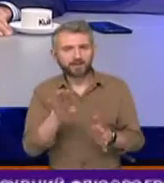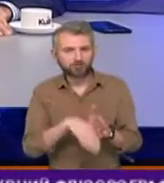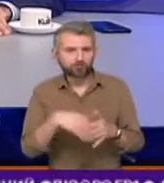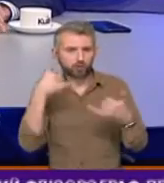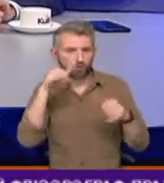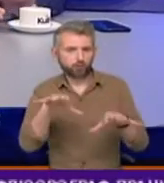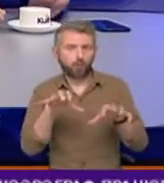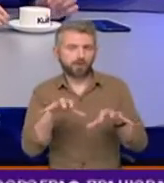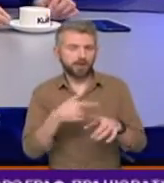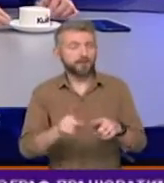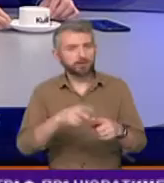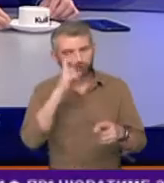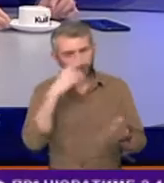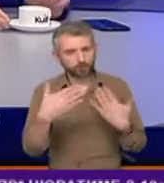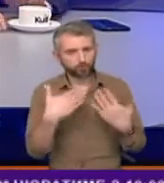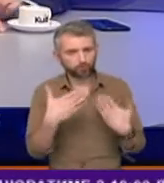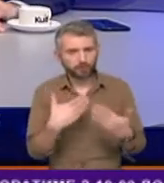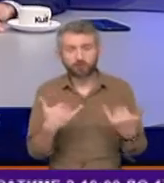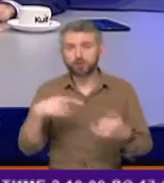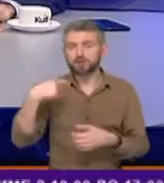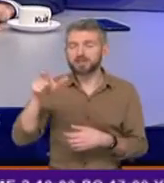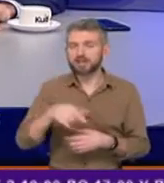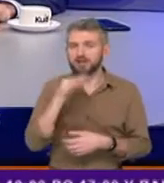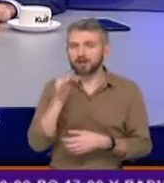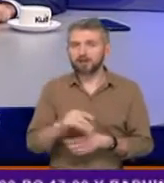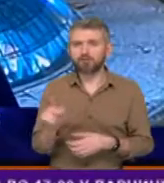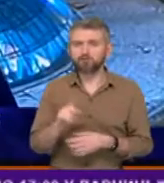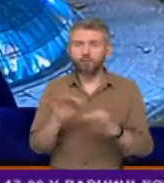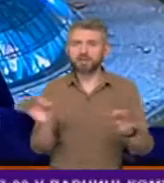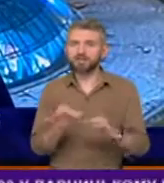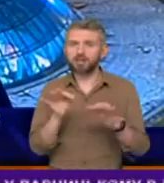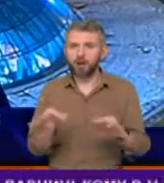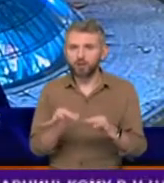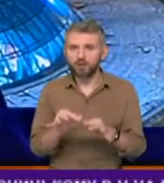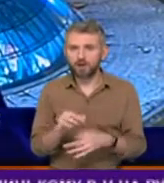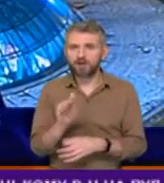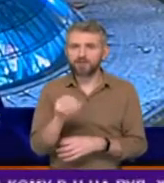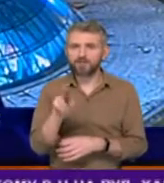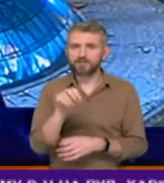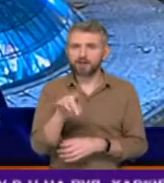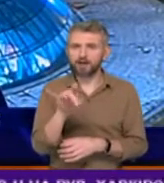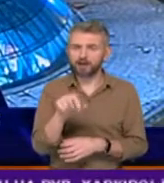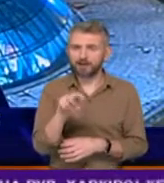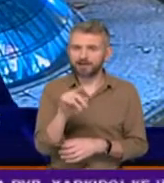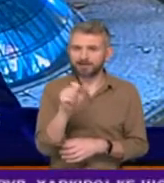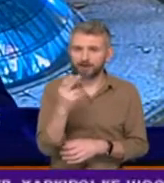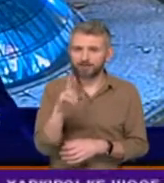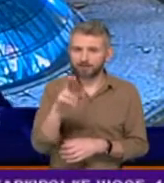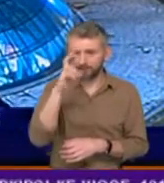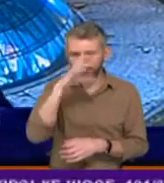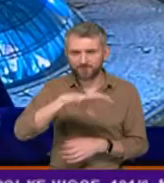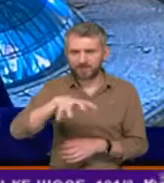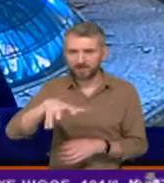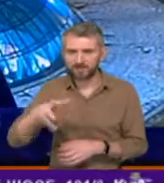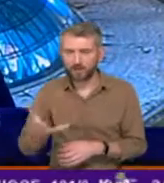держави стосується. А сьогодні президент, до речі, сказав, що ніякої федералізації, ніяких змін, Україна унітарна держава,